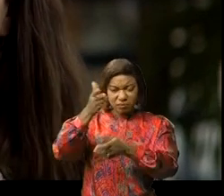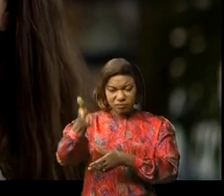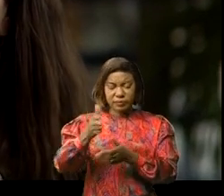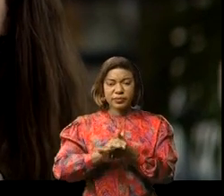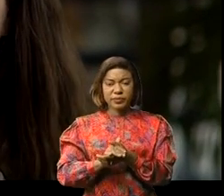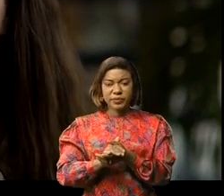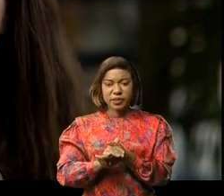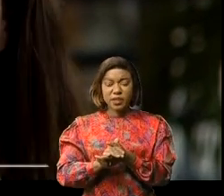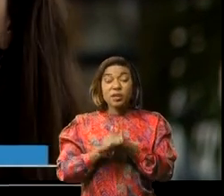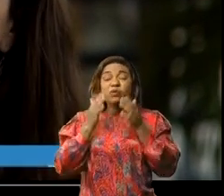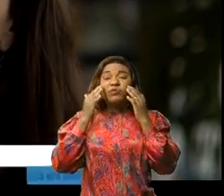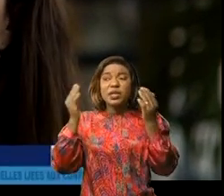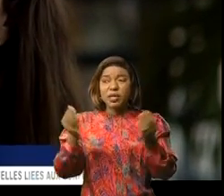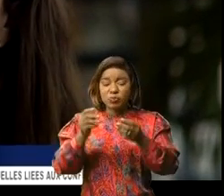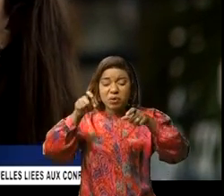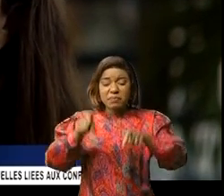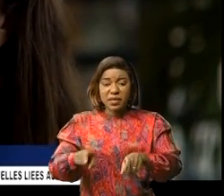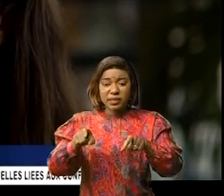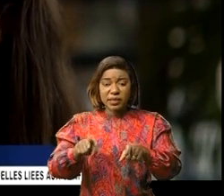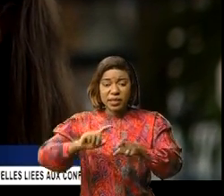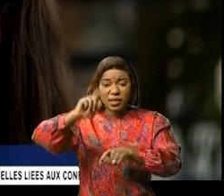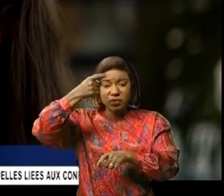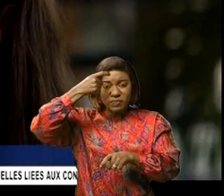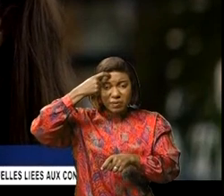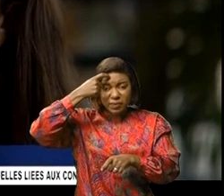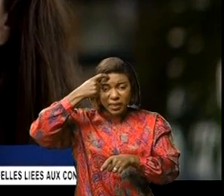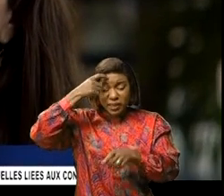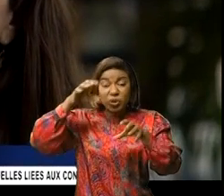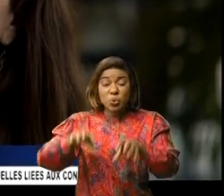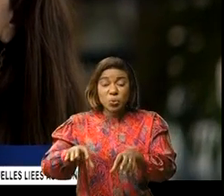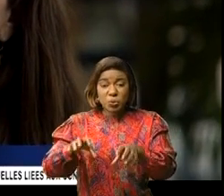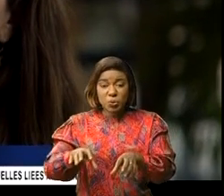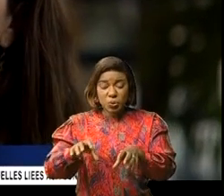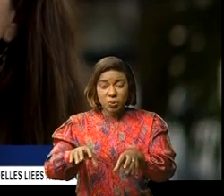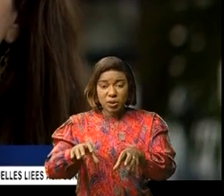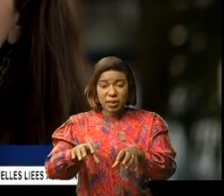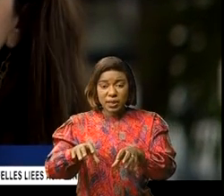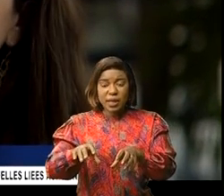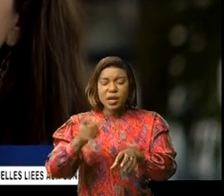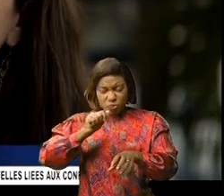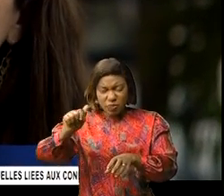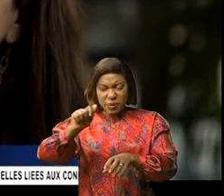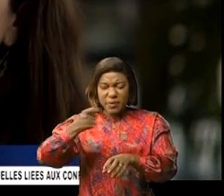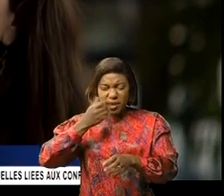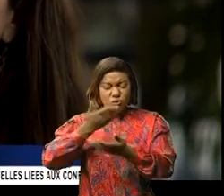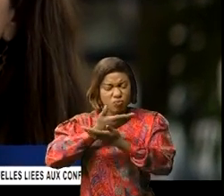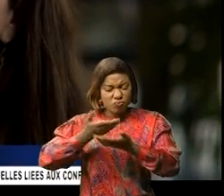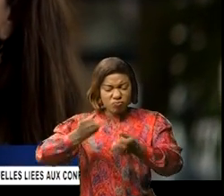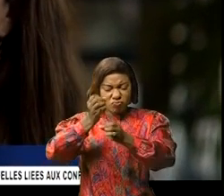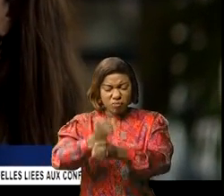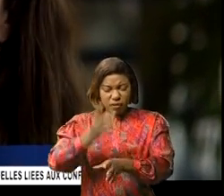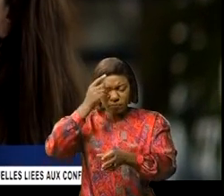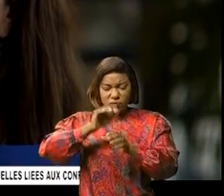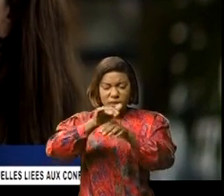Et c'est maintenant que le gouvernement de RDC s'engage vraiment pour